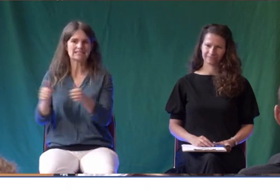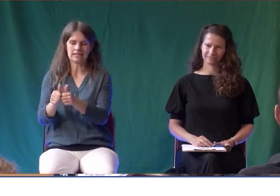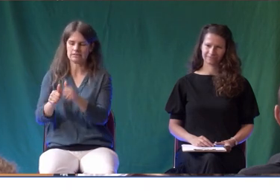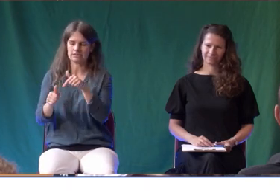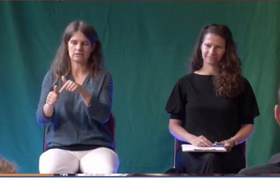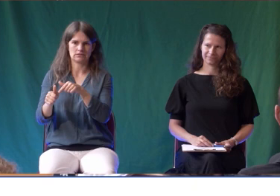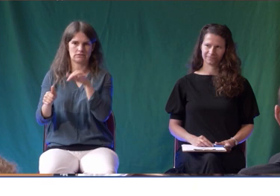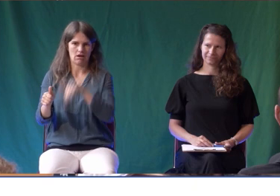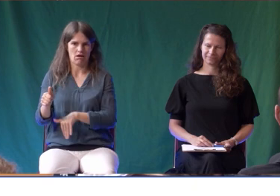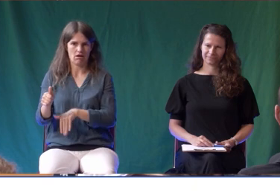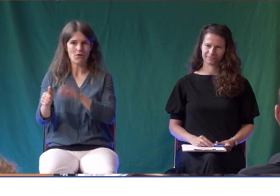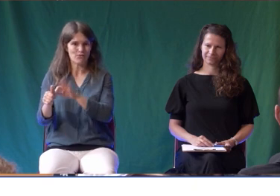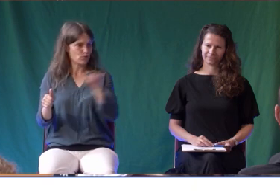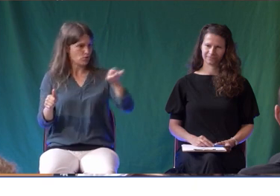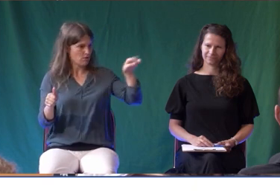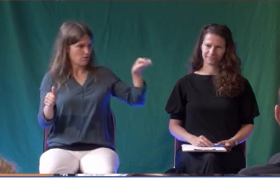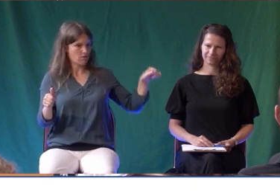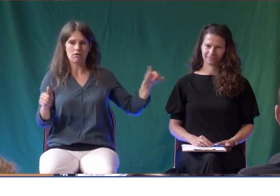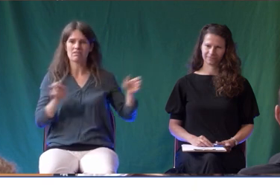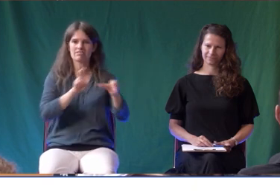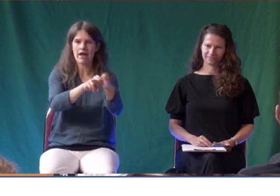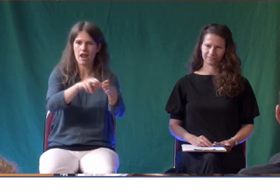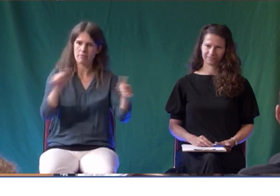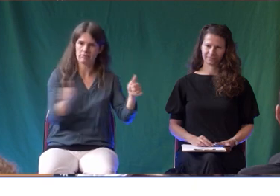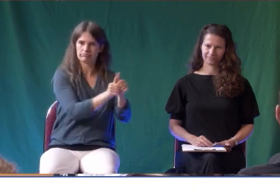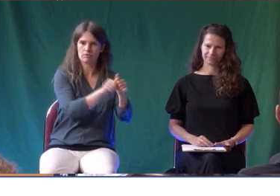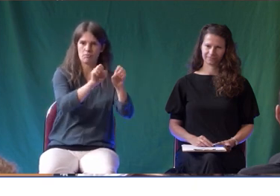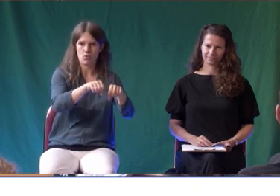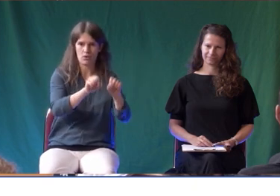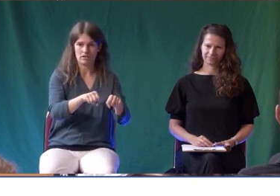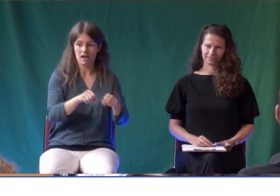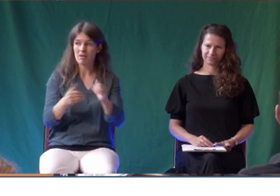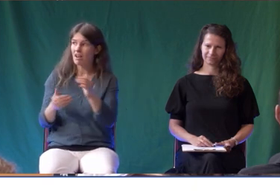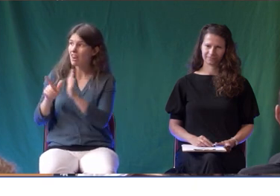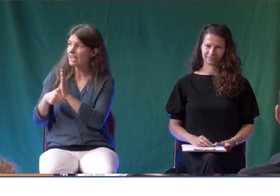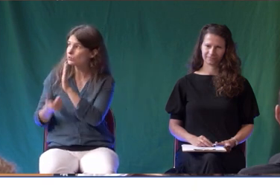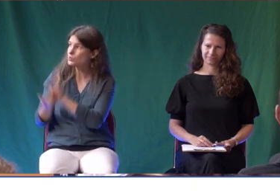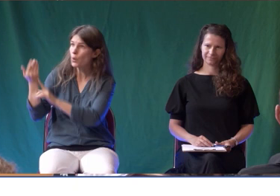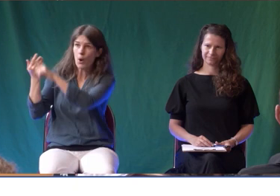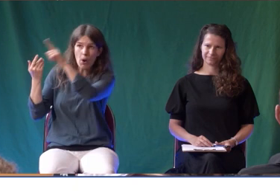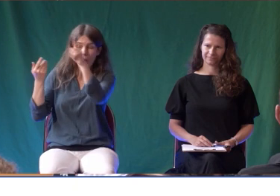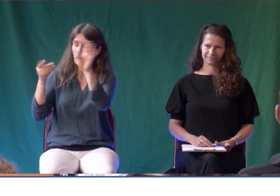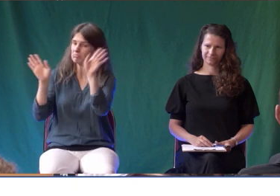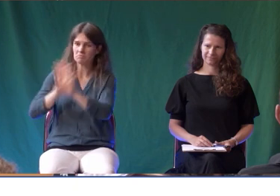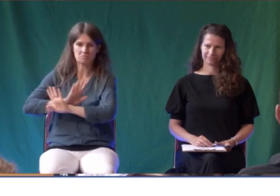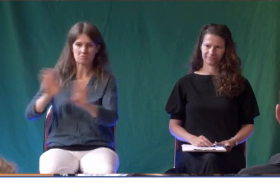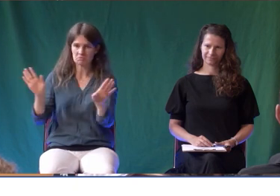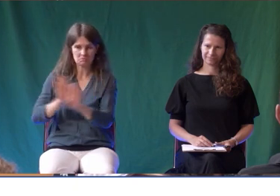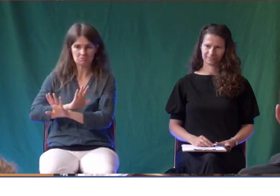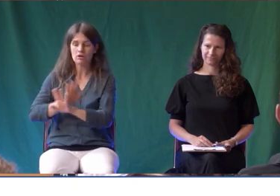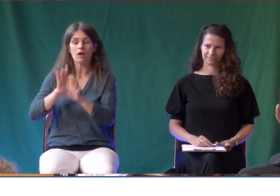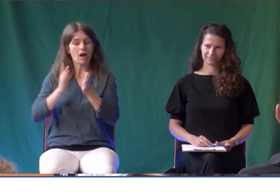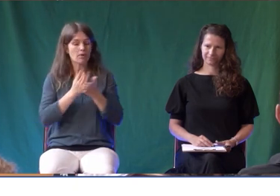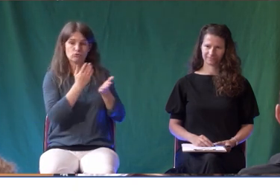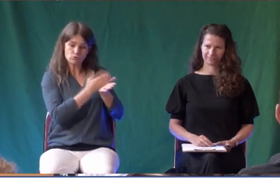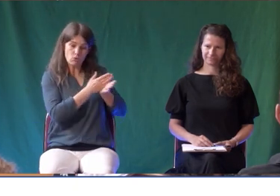können es soll aber keine neuen Leistungen geben es soll nur das geben was es